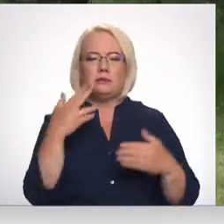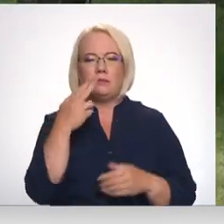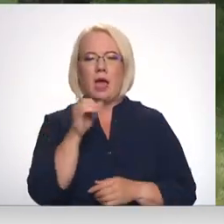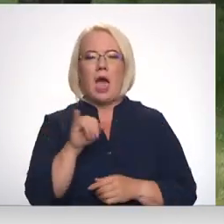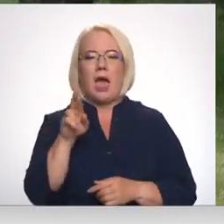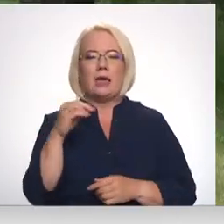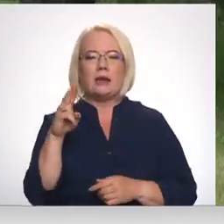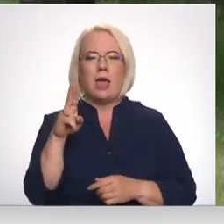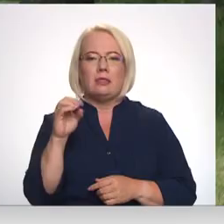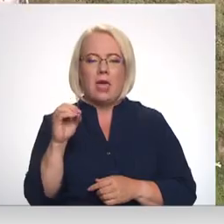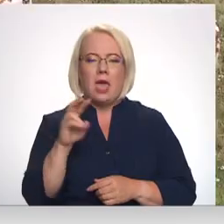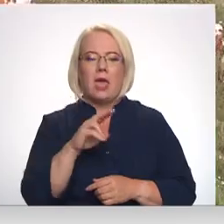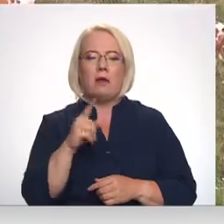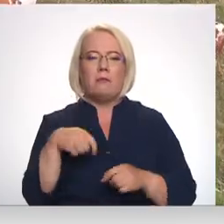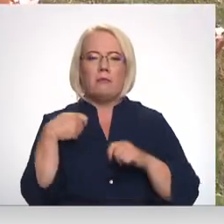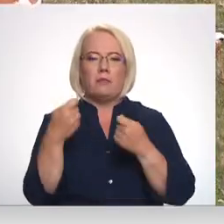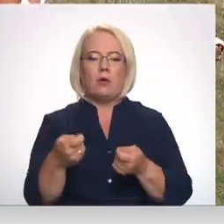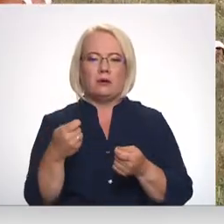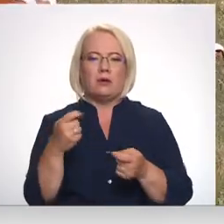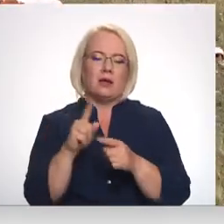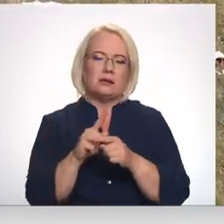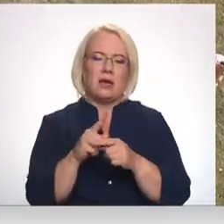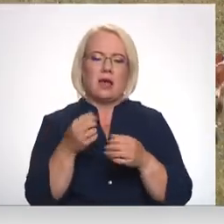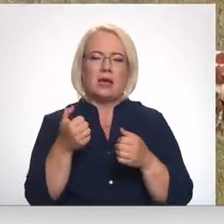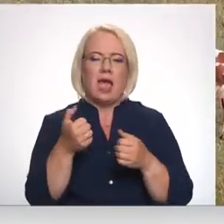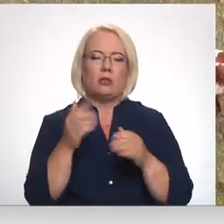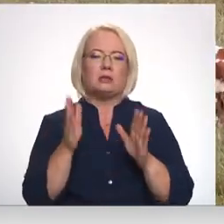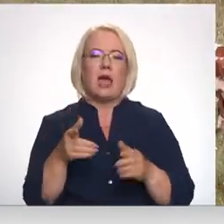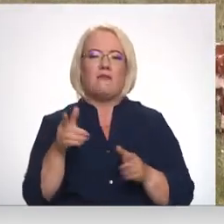palīdz izturēt karstu laiku un sausumu. Uldis Birziņš, Ingus Graudiņš, Latvijas televīzija.